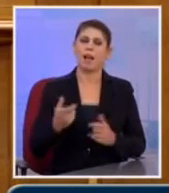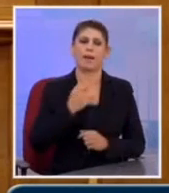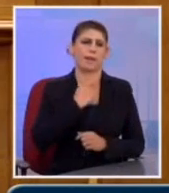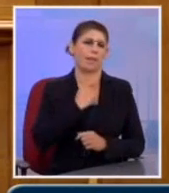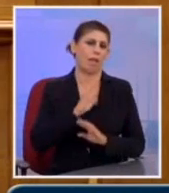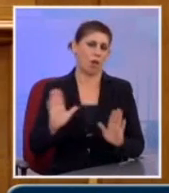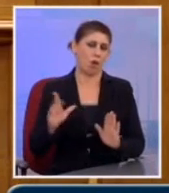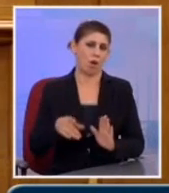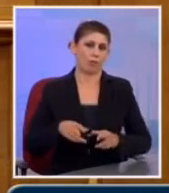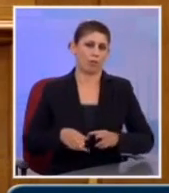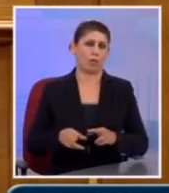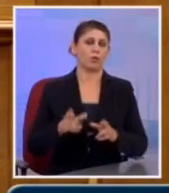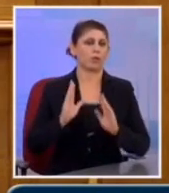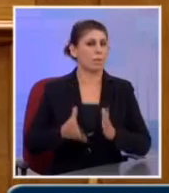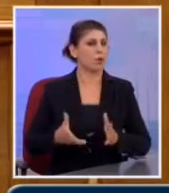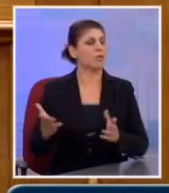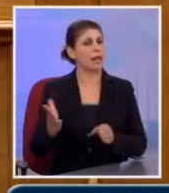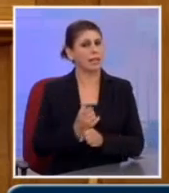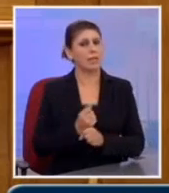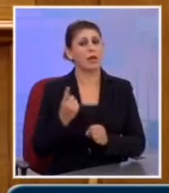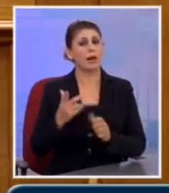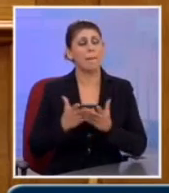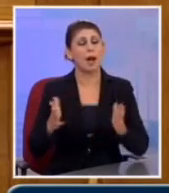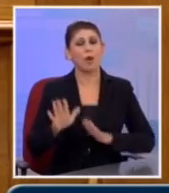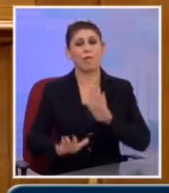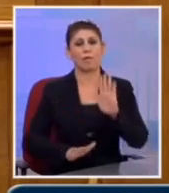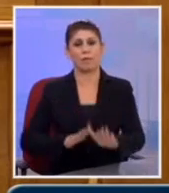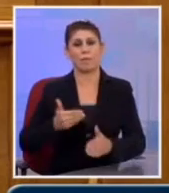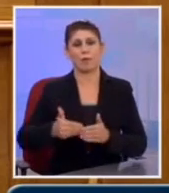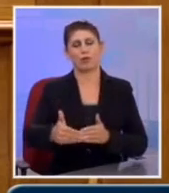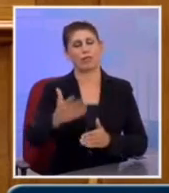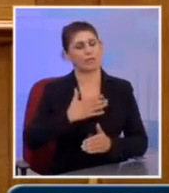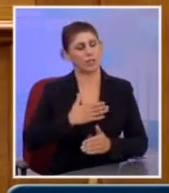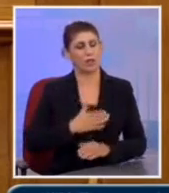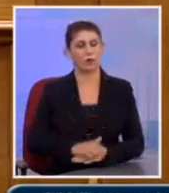αναγκαίο για να μπορέσουμε να κάνουμε ένα μεγάλο βήμα μπροστά. Σας ευχαριστώ.